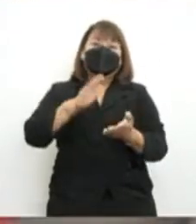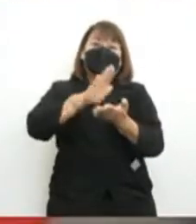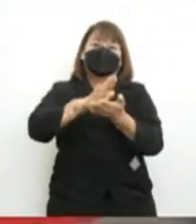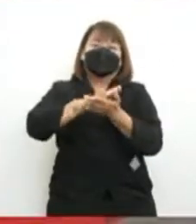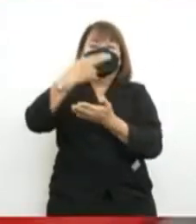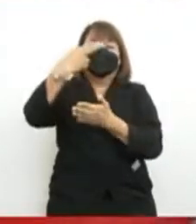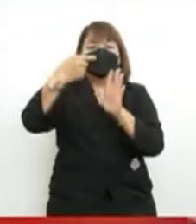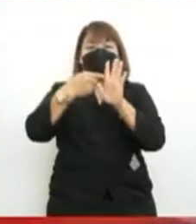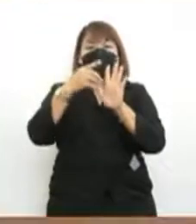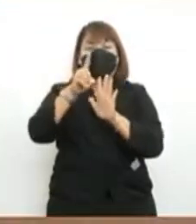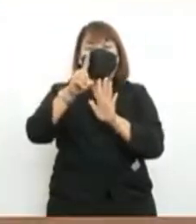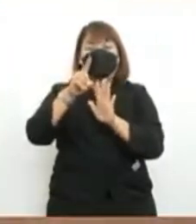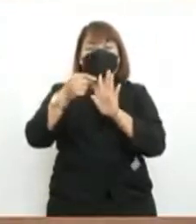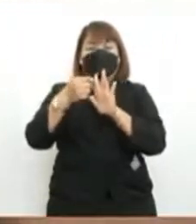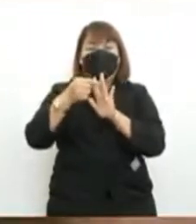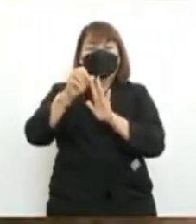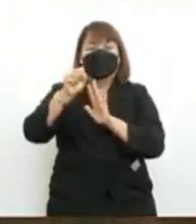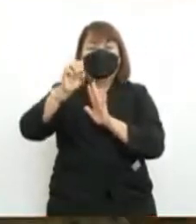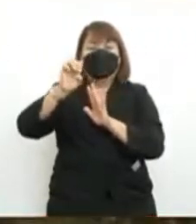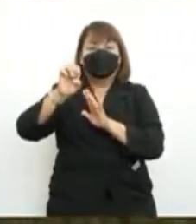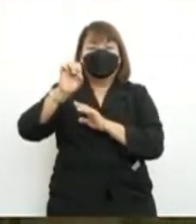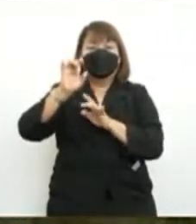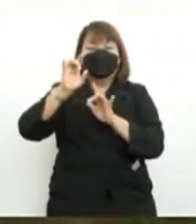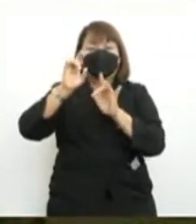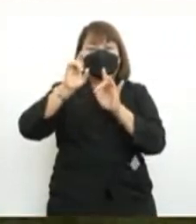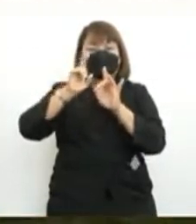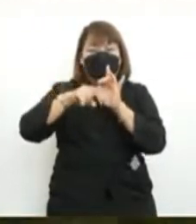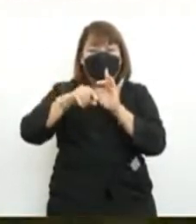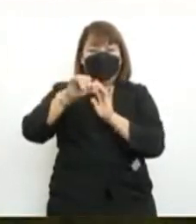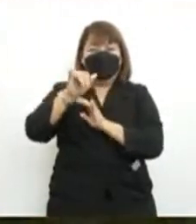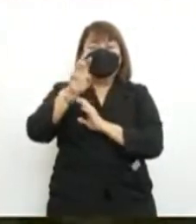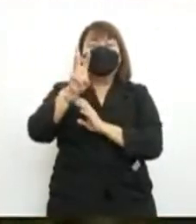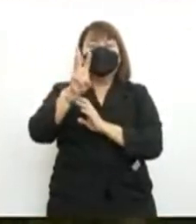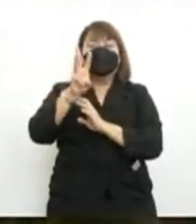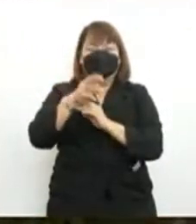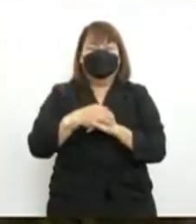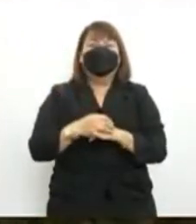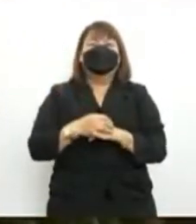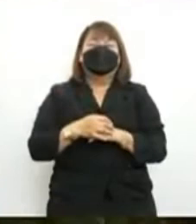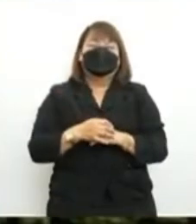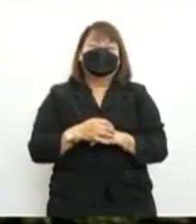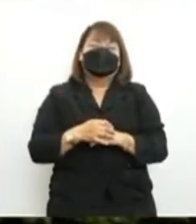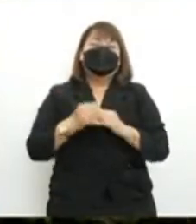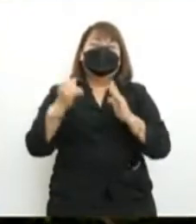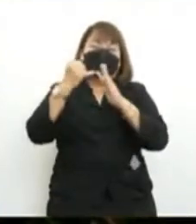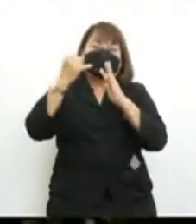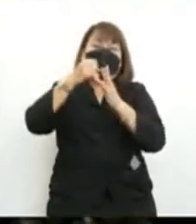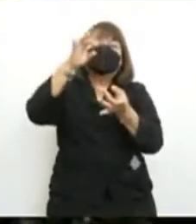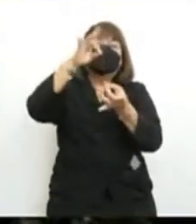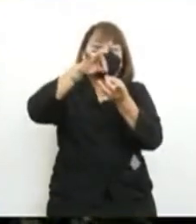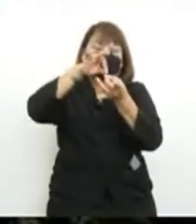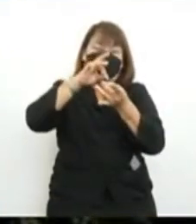าดเซี่ยววิทยาตั้งอยู่หมู่ที่หนึ่งตำบลหาดเซี่ยวอำเภอศรีสัชนาลัยจังหวัดสุโข